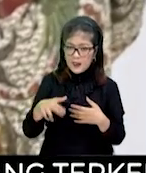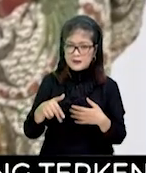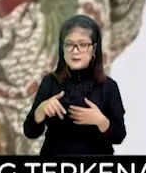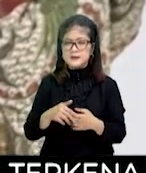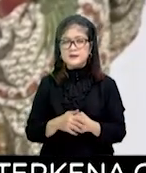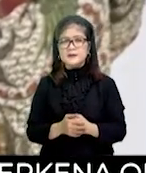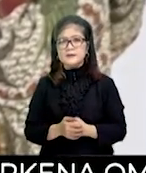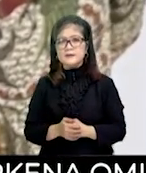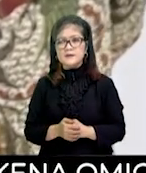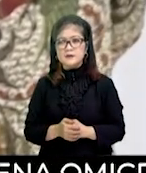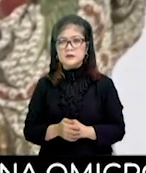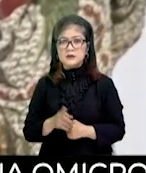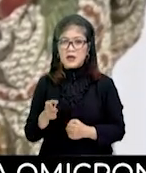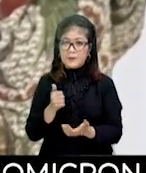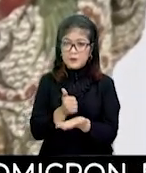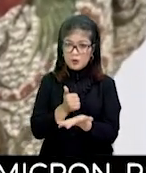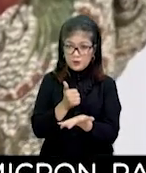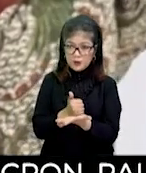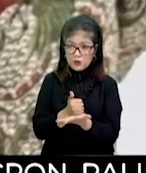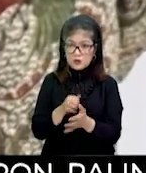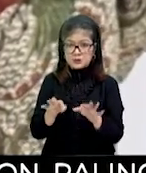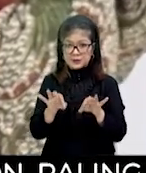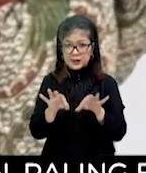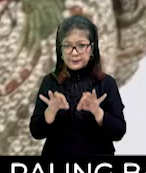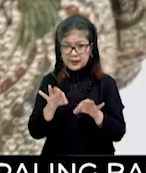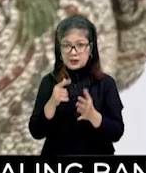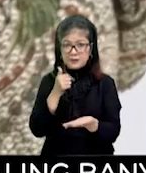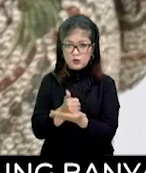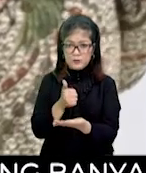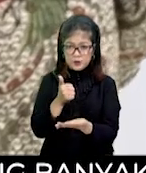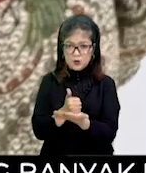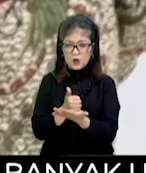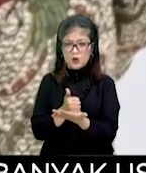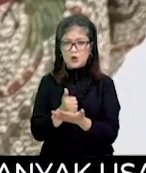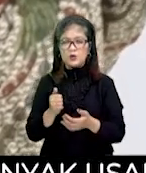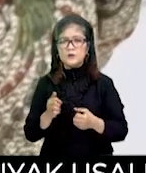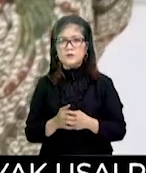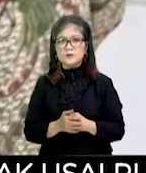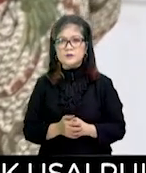lebih selektif lah. Ya, kemudian penyiapan-penyiapan di dalam negerinya,